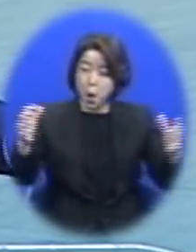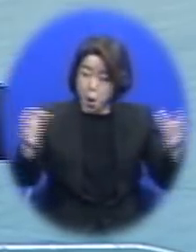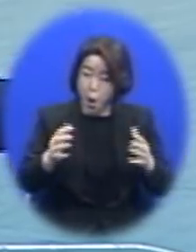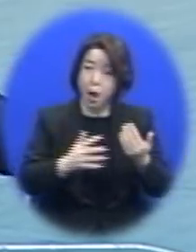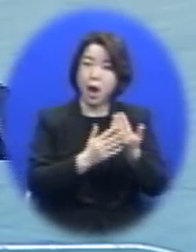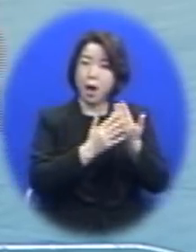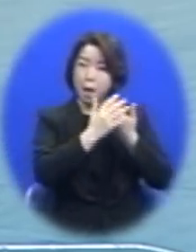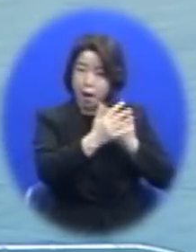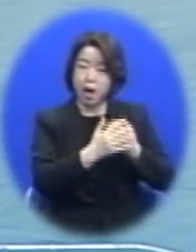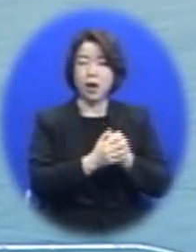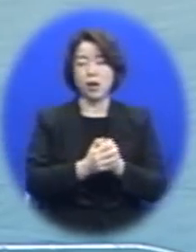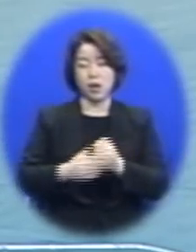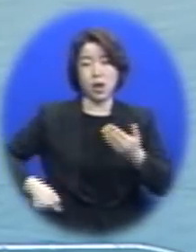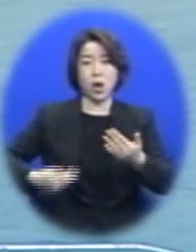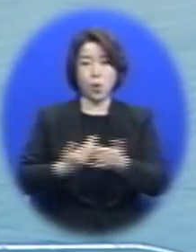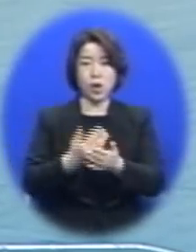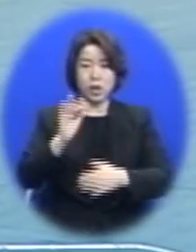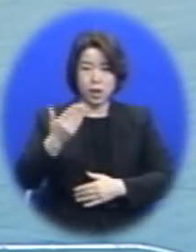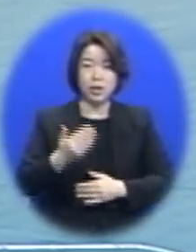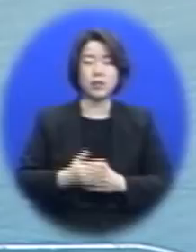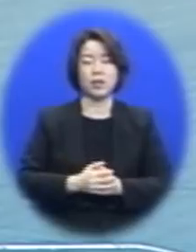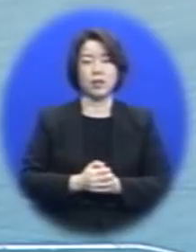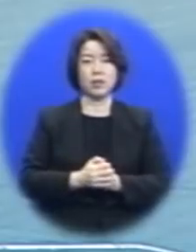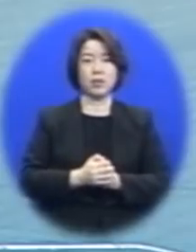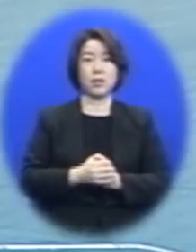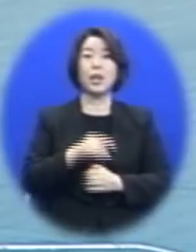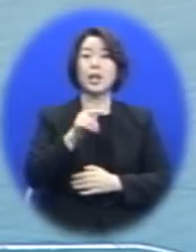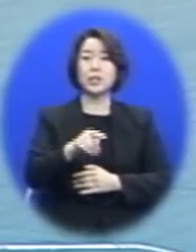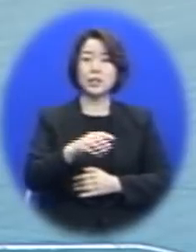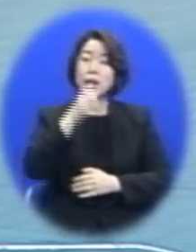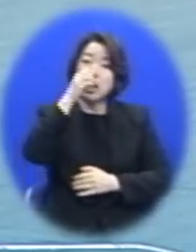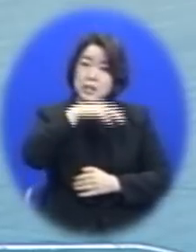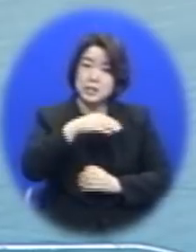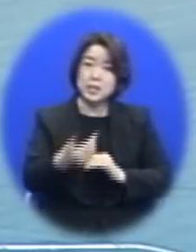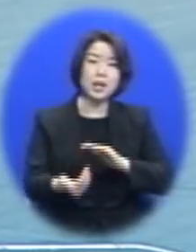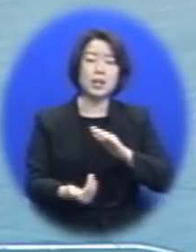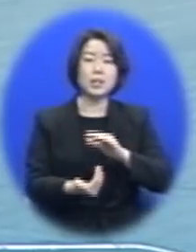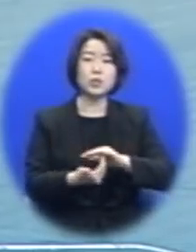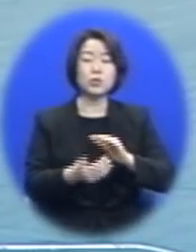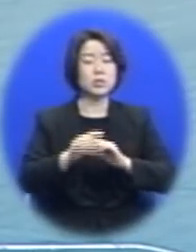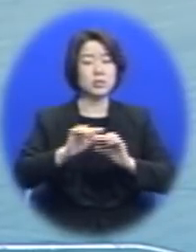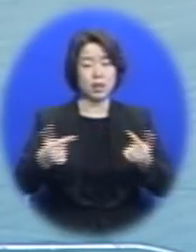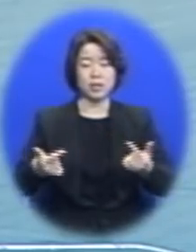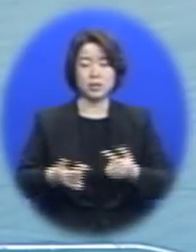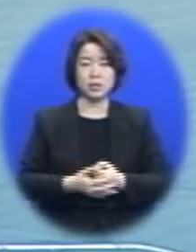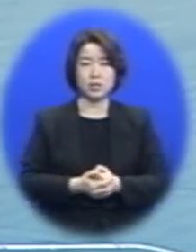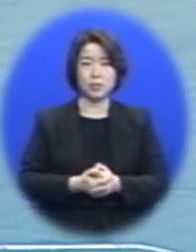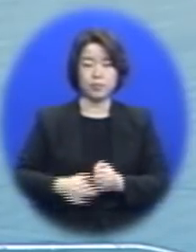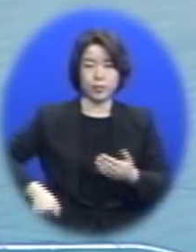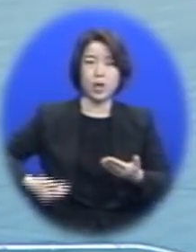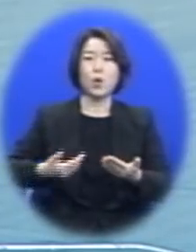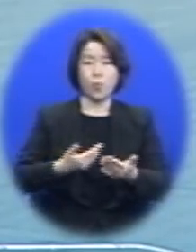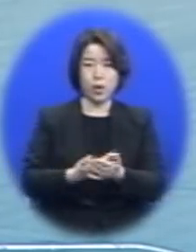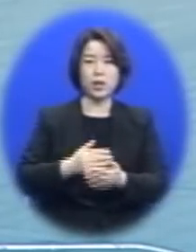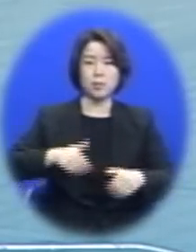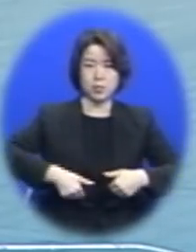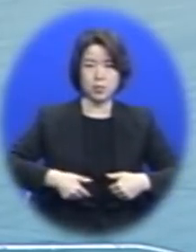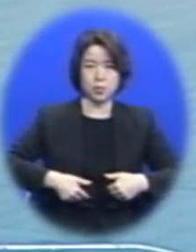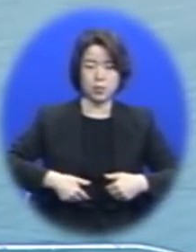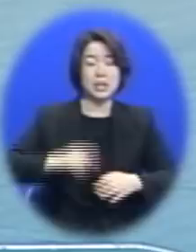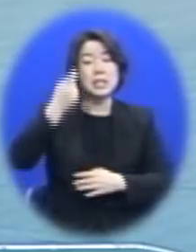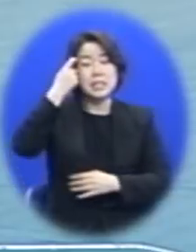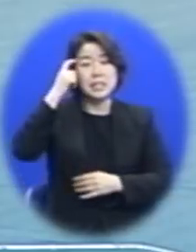하면 우리 회계는 해 줘 크게 그냥 이루어지는 걸 아니라 회계 해지 이런